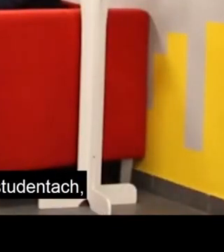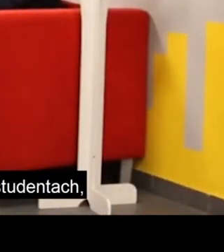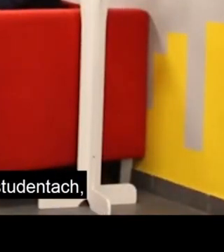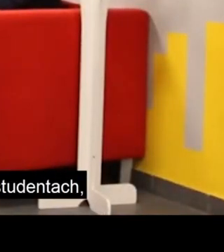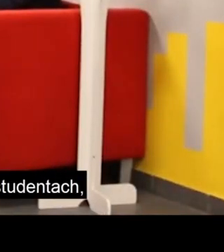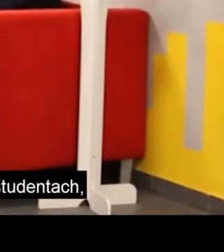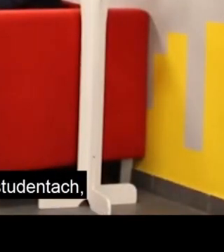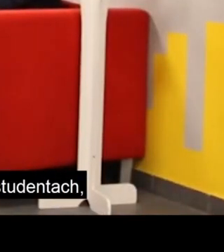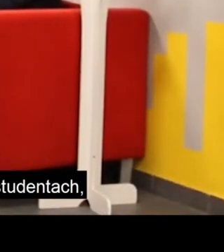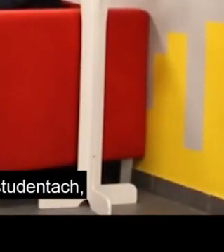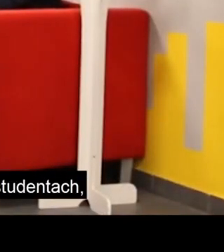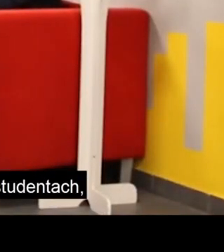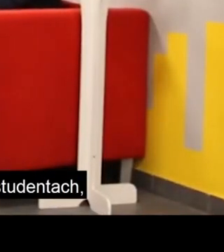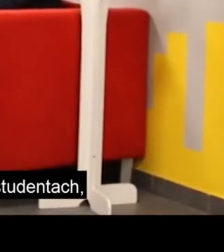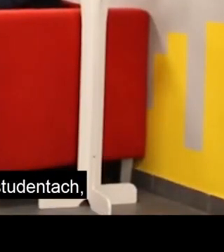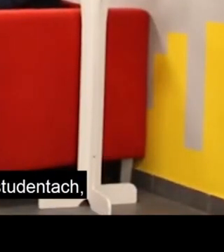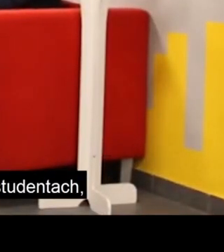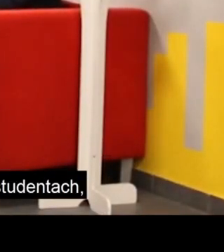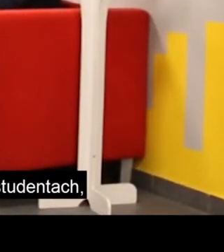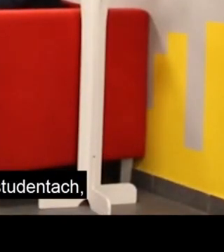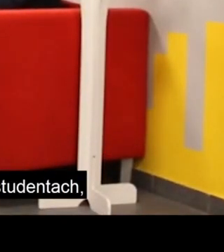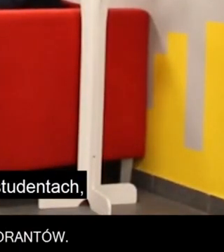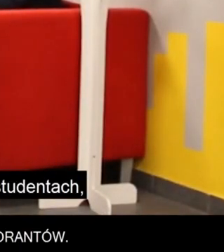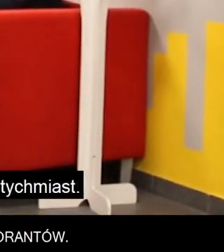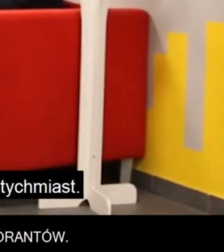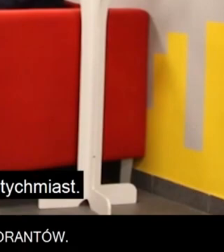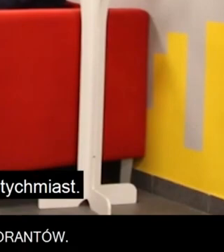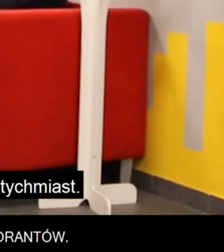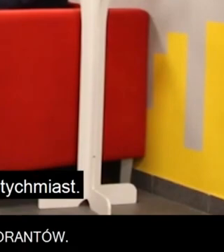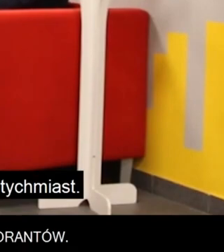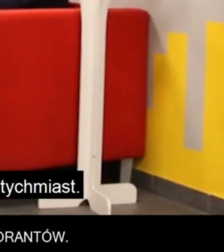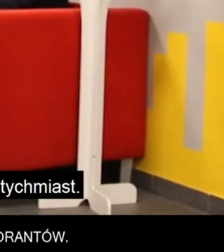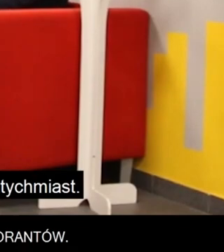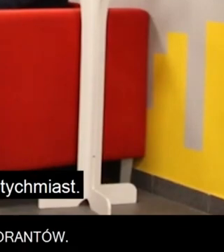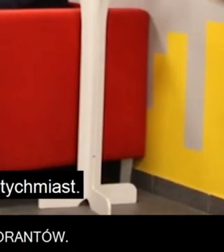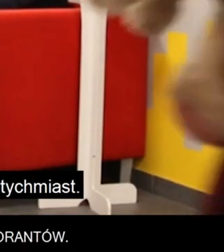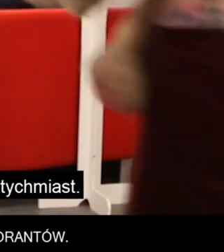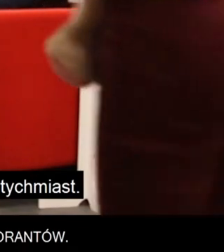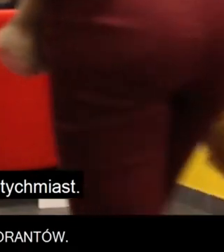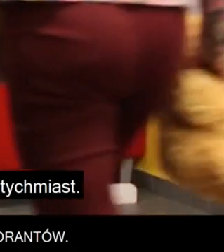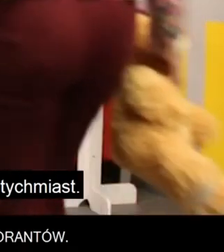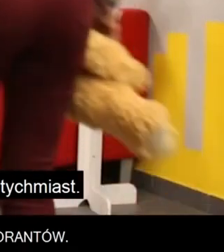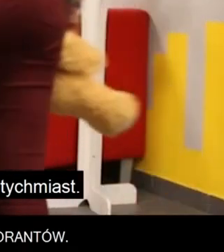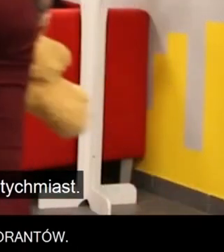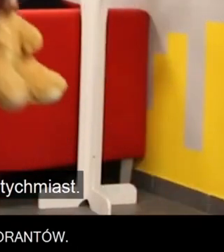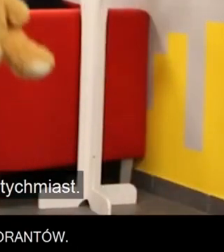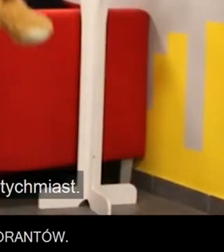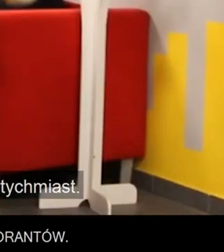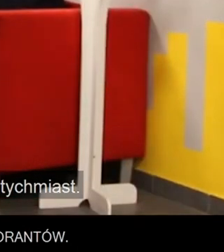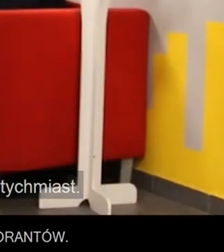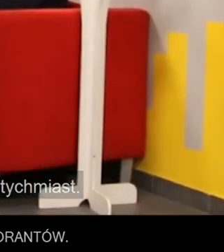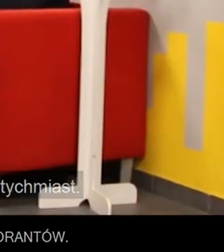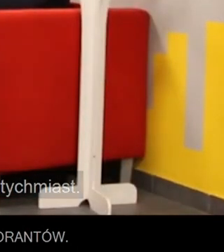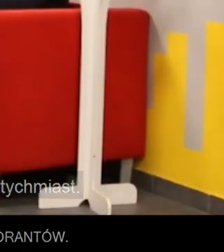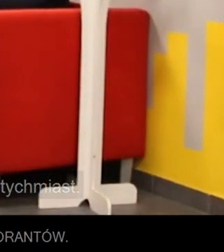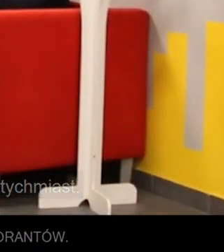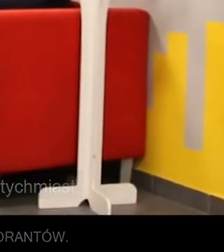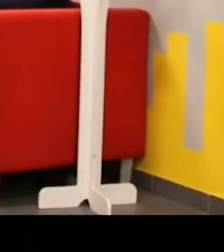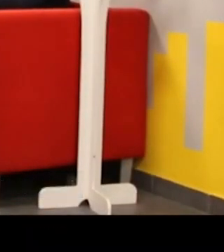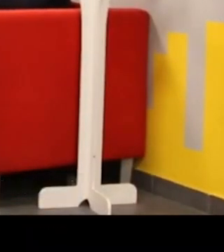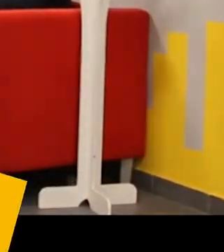W studenckiej strefie aktywności tak bardzo zależy nam na studentach, że gdy tylko sygnalizują nam zmianę potrzeb,